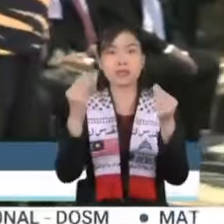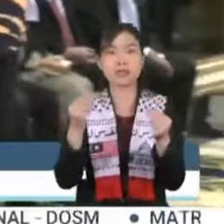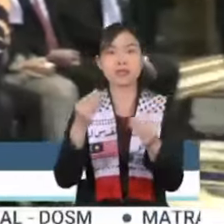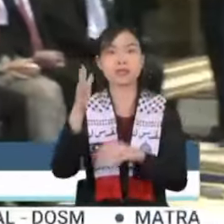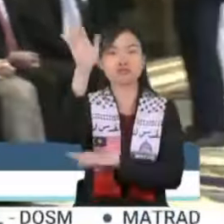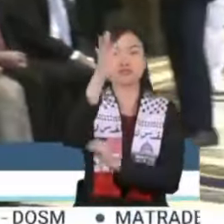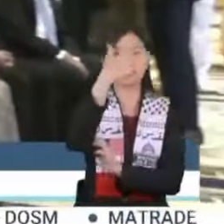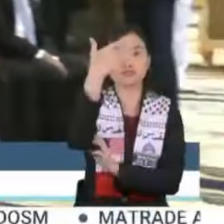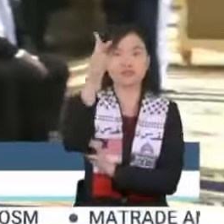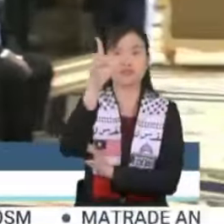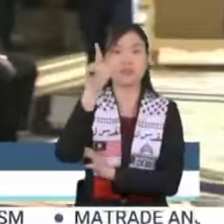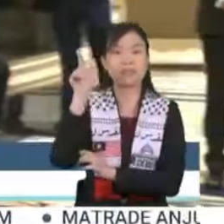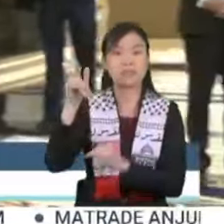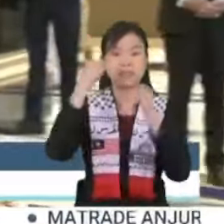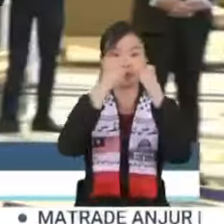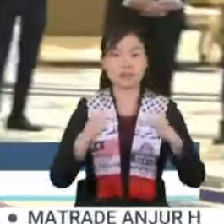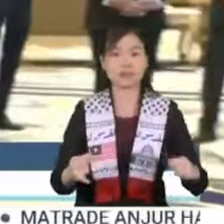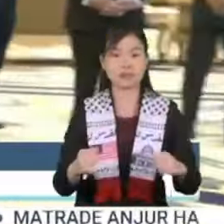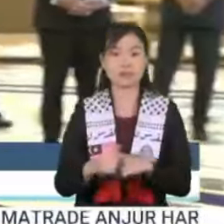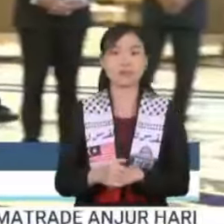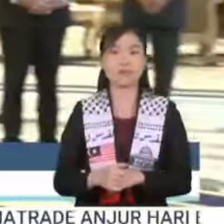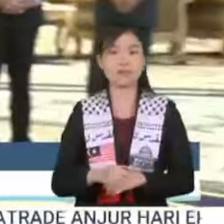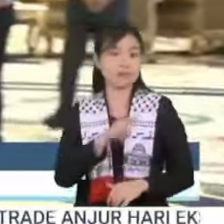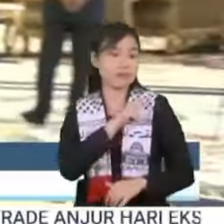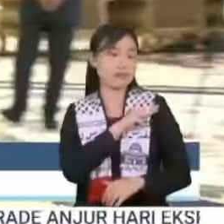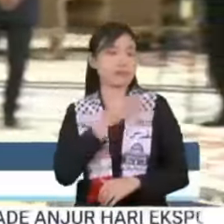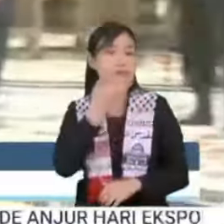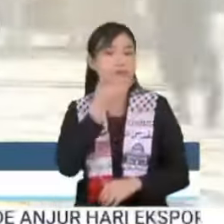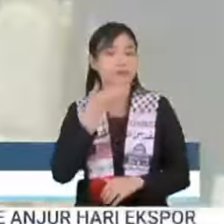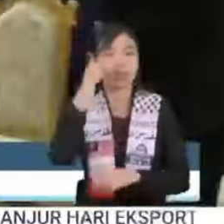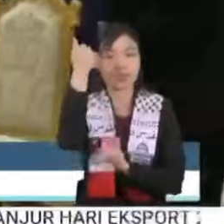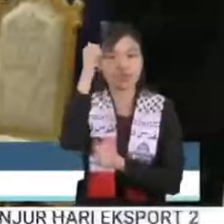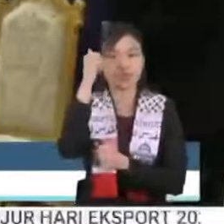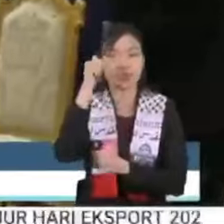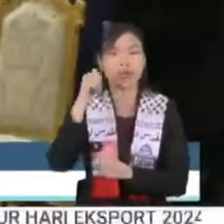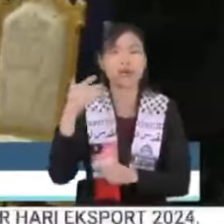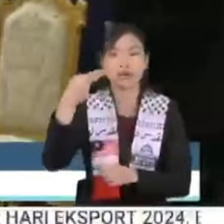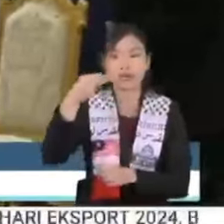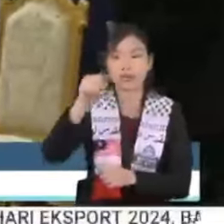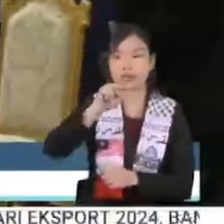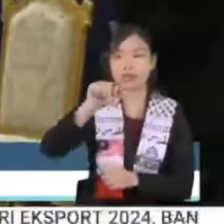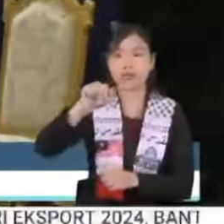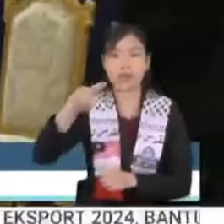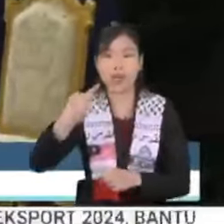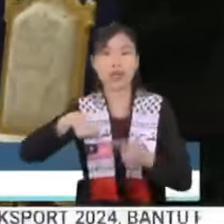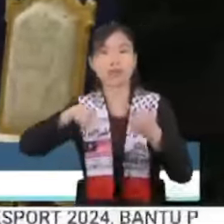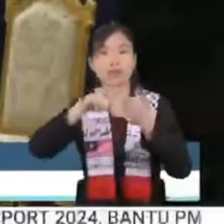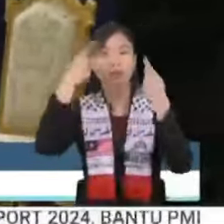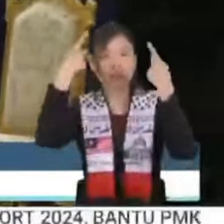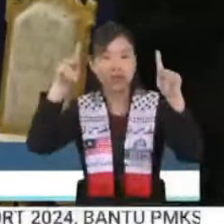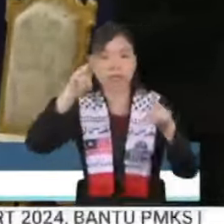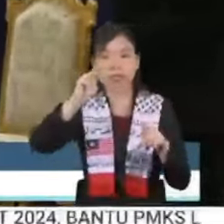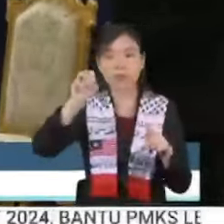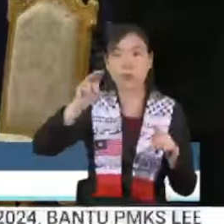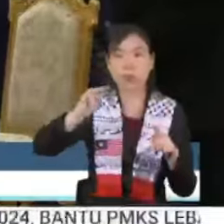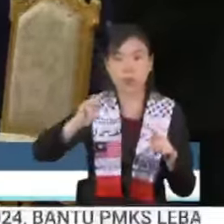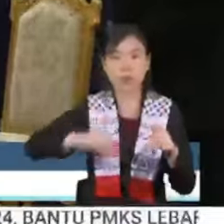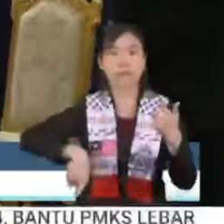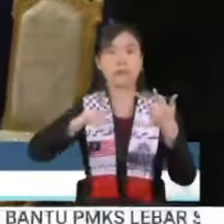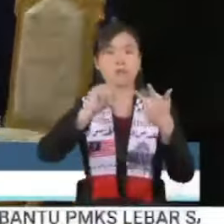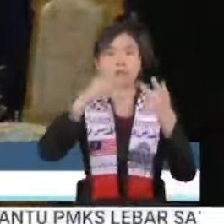di Istana Negara. Turut hadir Menteri Belia dan Sukan Hannah Yeoh, Presiden Majlis Olimpik Malaysia Tan Sri Muhammad Nurza